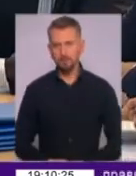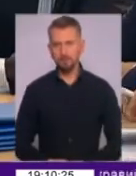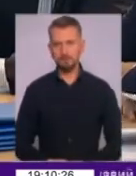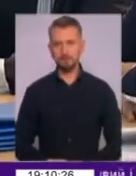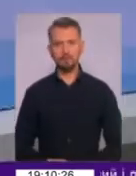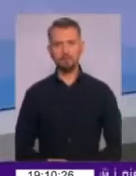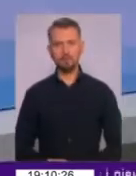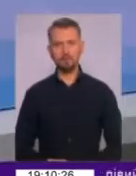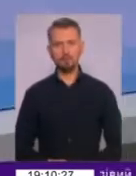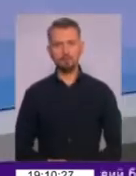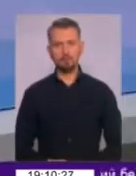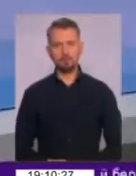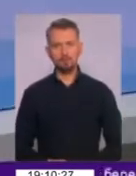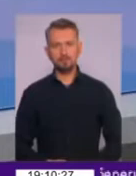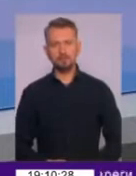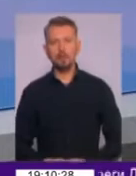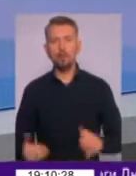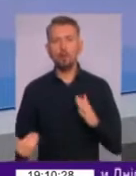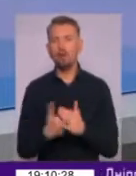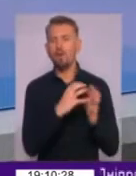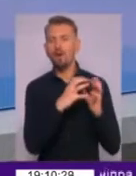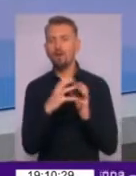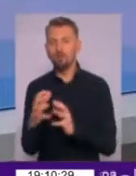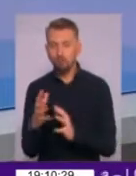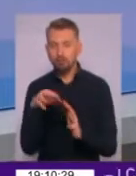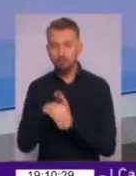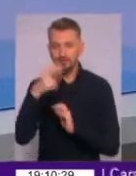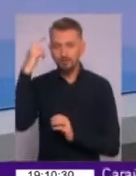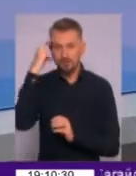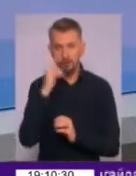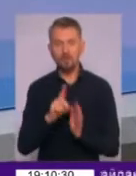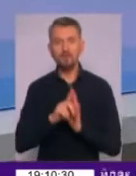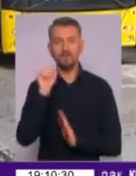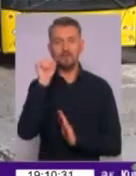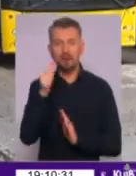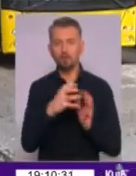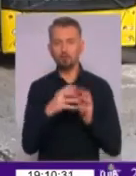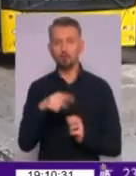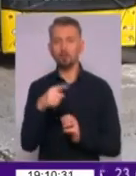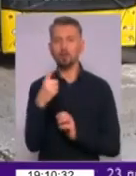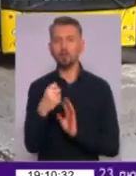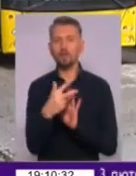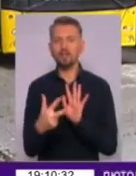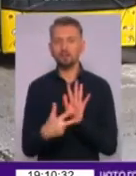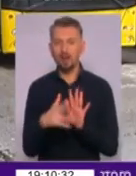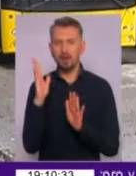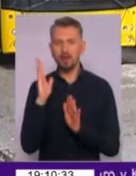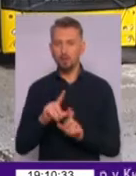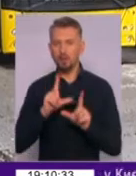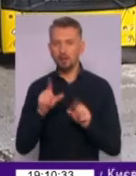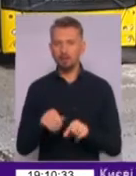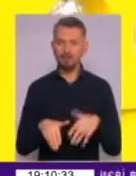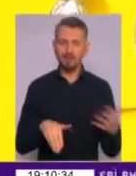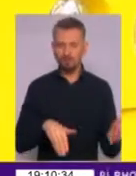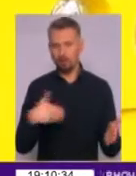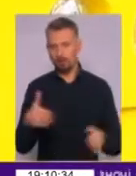Київ. Новий автобусний маршрут запроваджують у столиці. Відзавтра автобус номер 118 з'єднуватиме лівий та правий береги